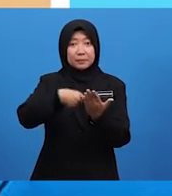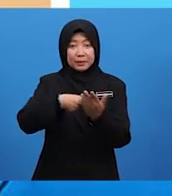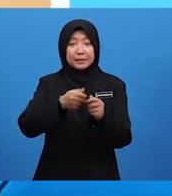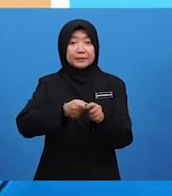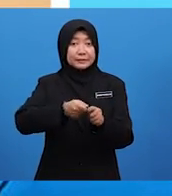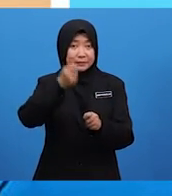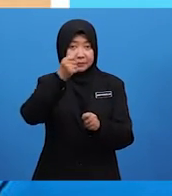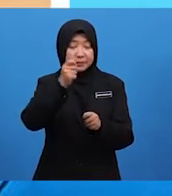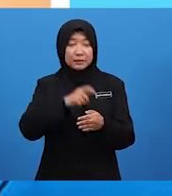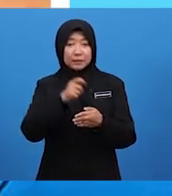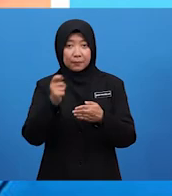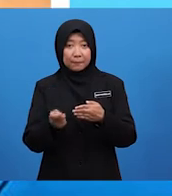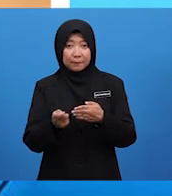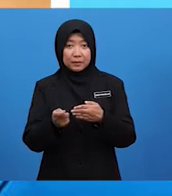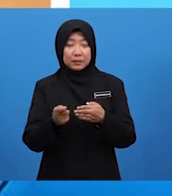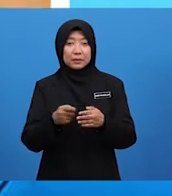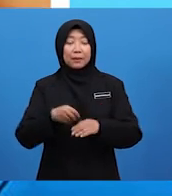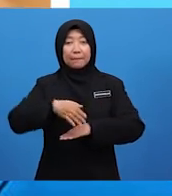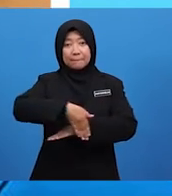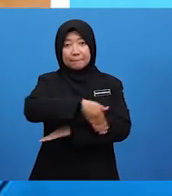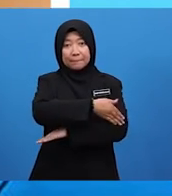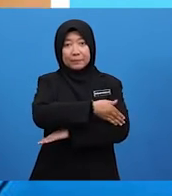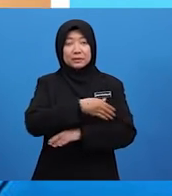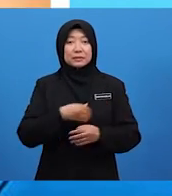ke tepi lipatan basi kanan.